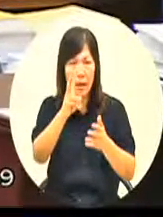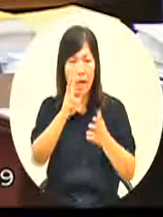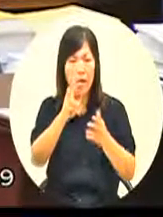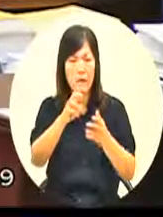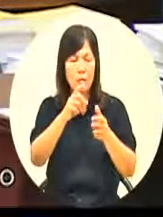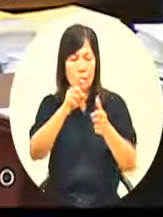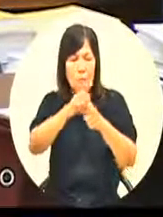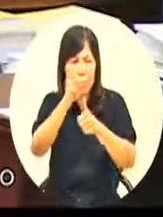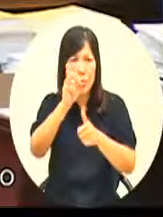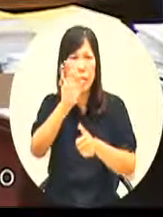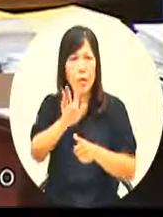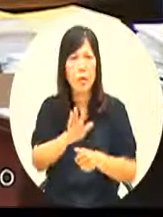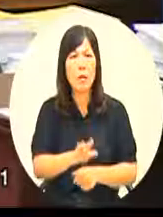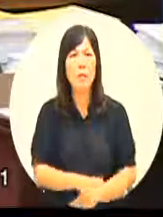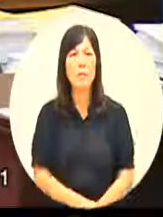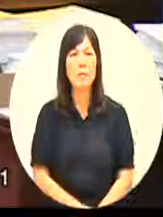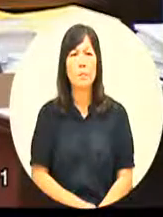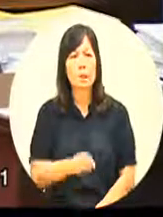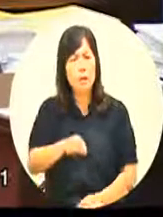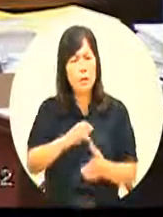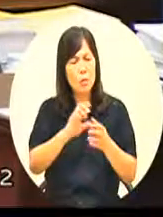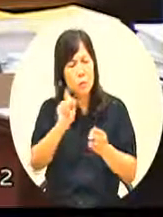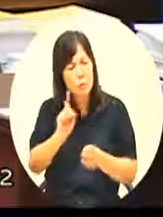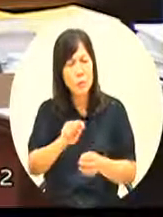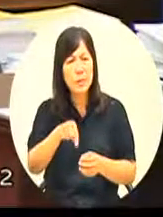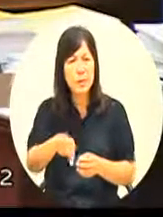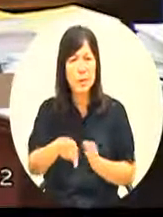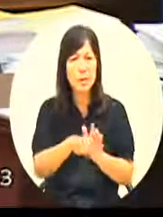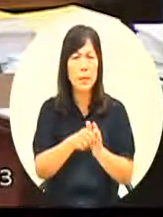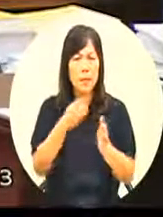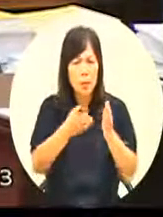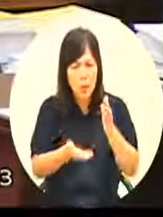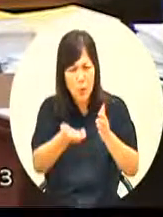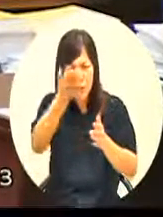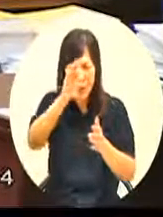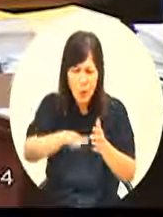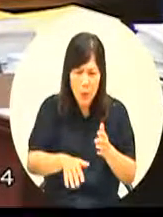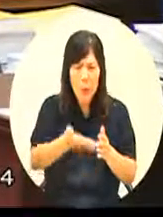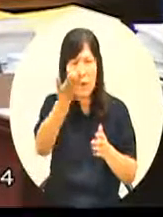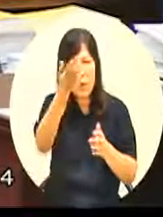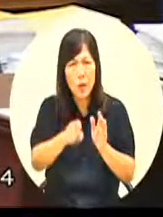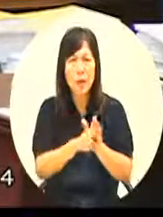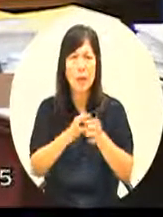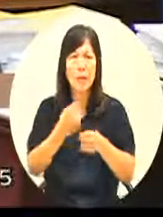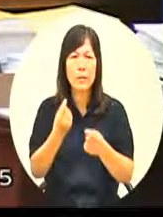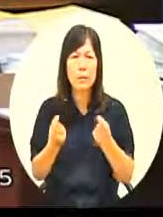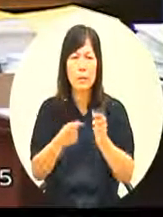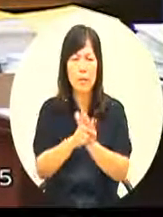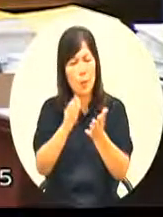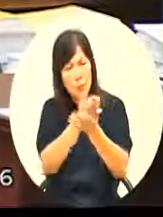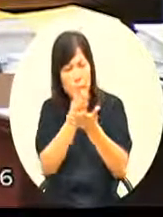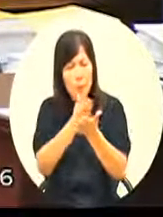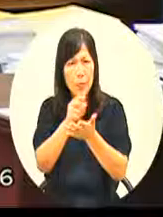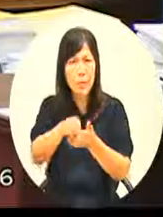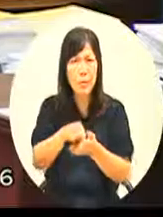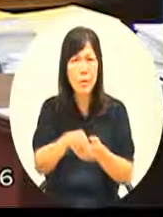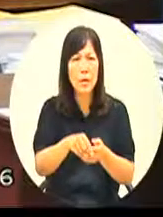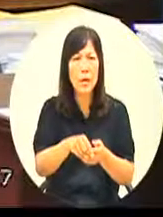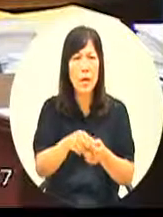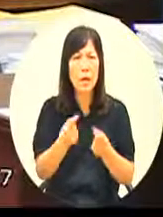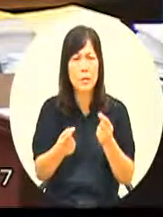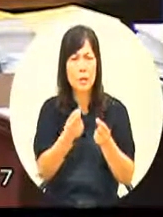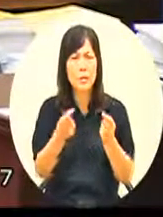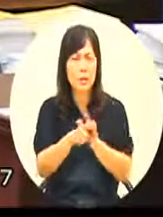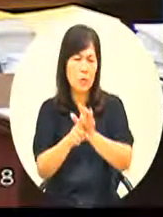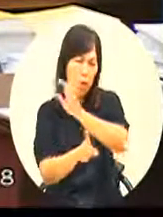名。可是为什么都会在这个要上不上、要下不下，然后而且有一些的评比是比较后